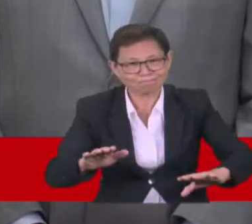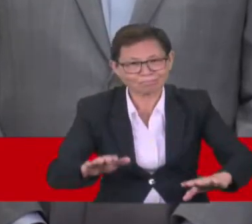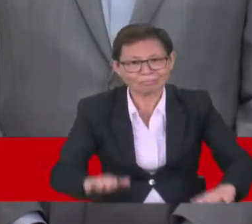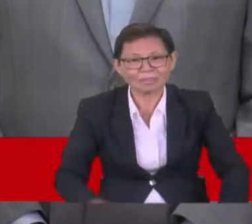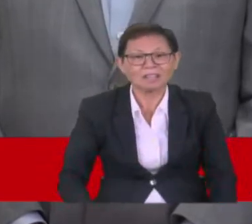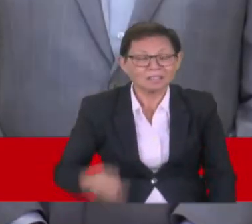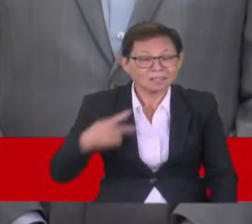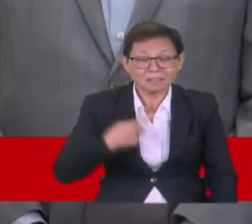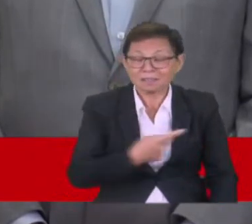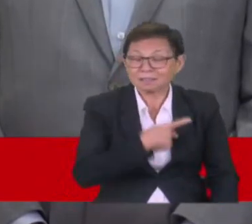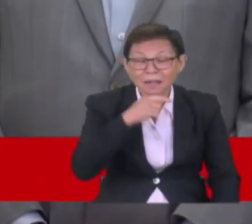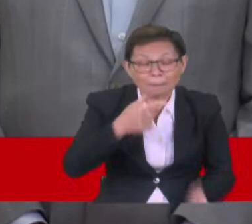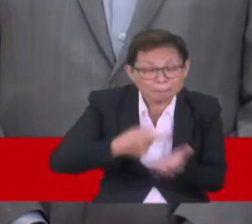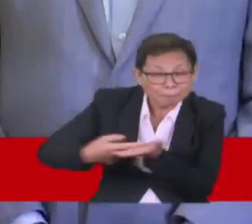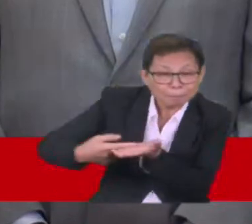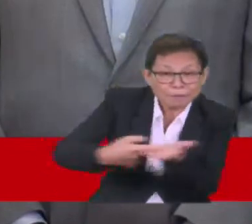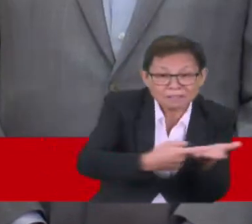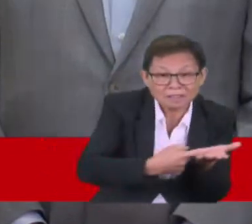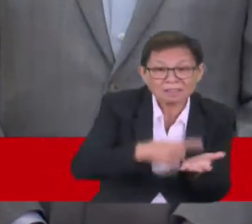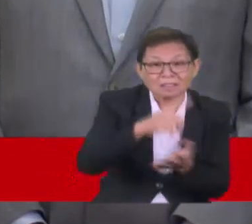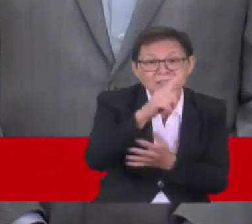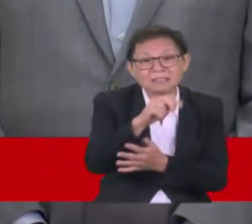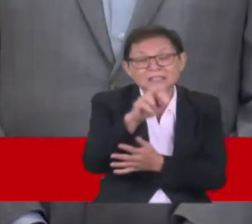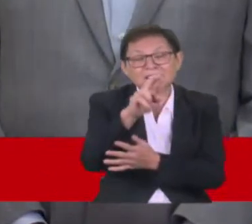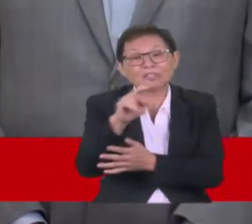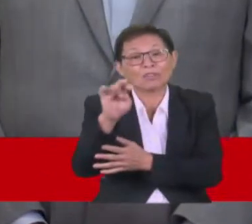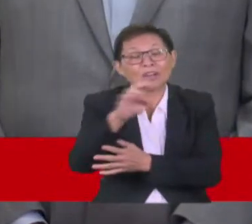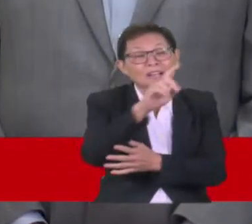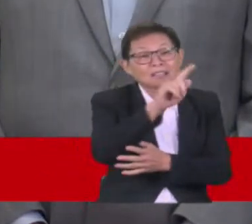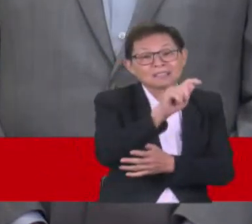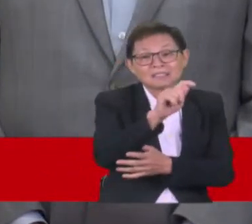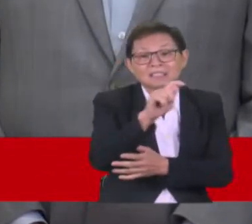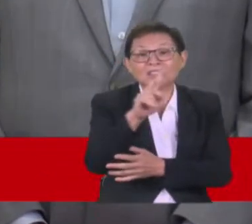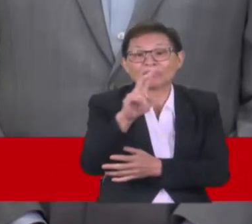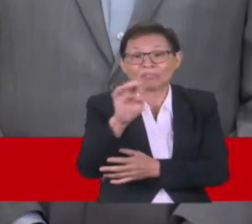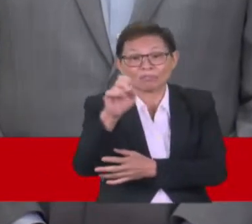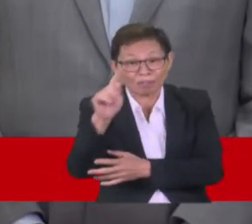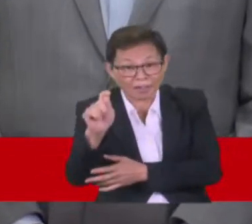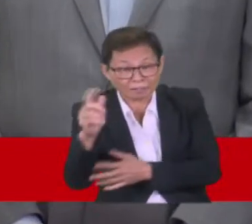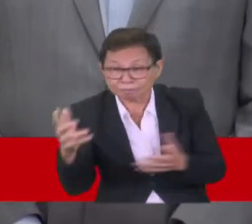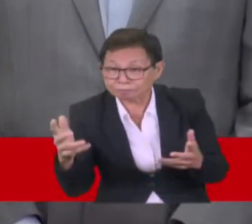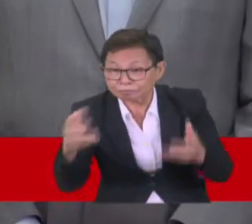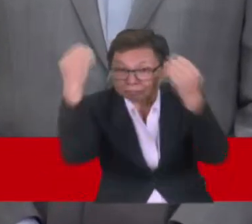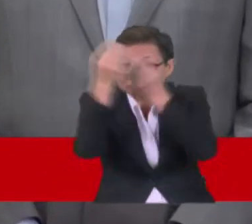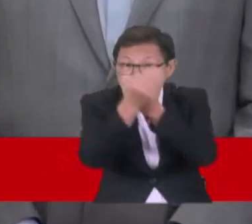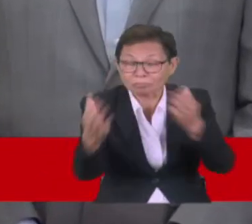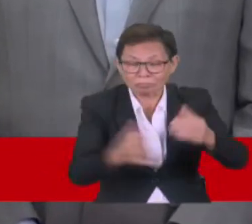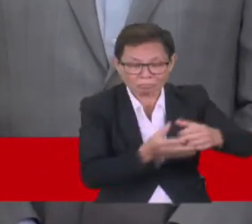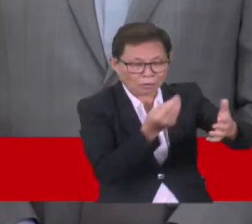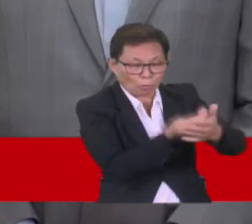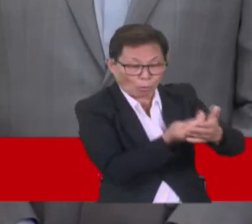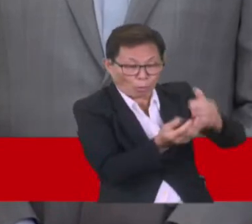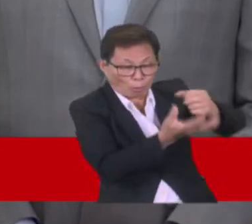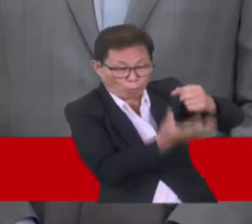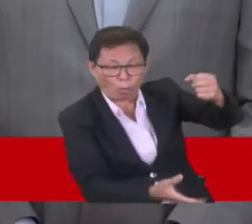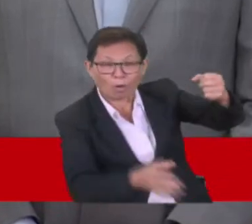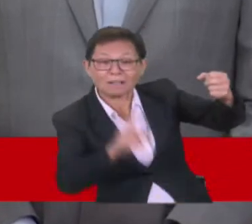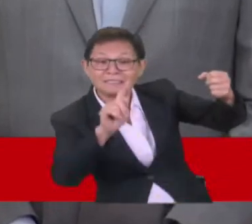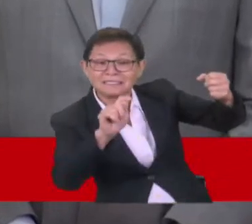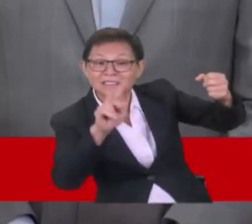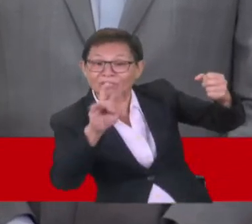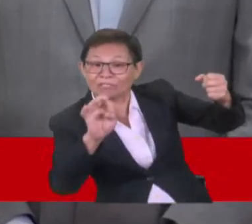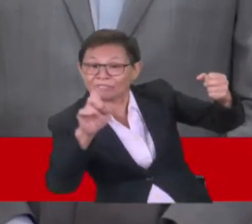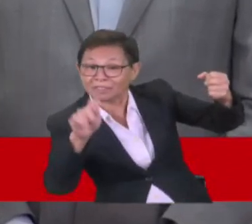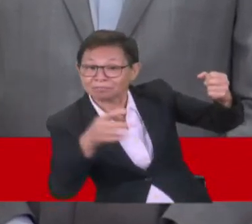kita juga membincangkan soal Tibet untuk makhluk peruntukan untuk Tibet